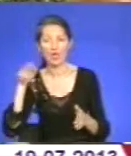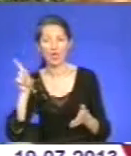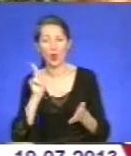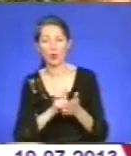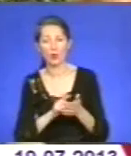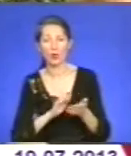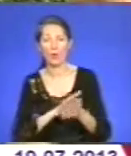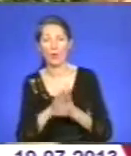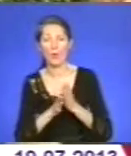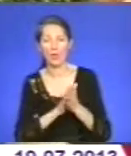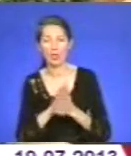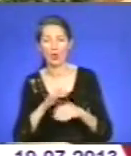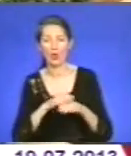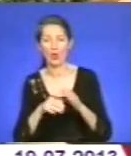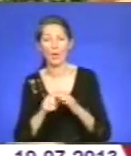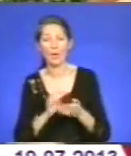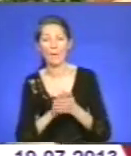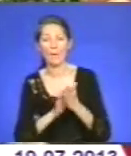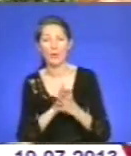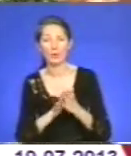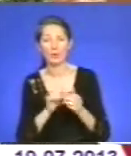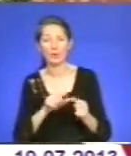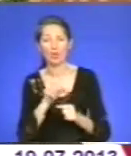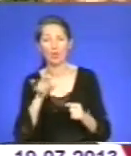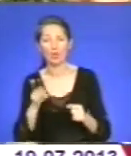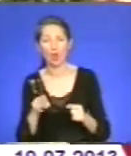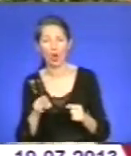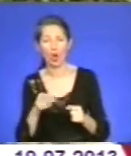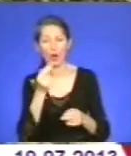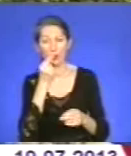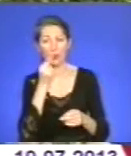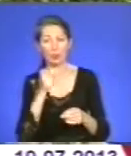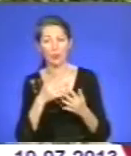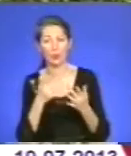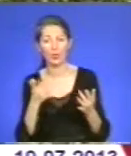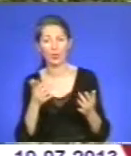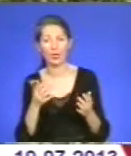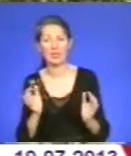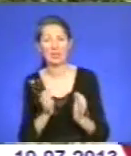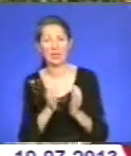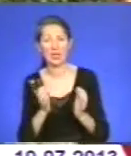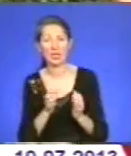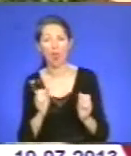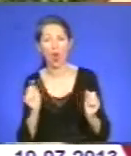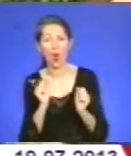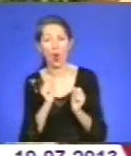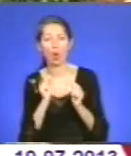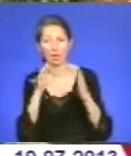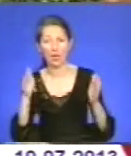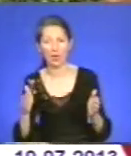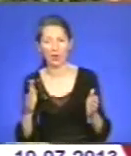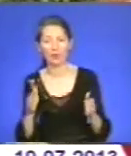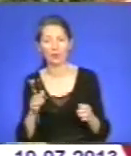мити руки з милом. Крім того, харчові продукти зберігати в холодильнику, тобто з